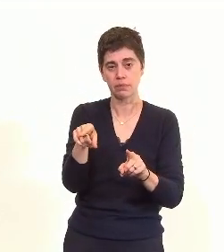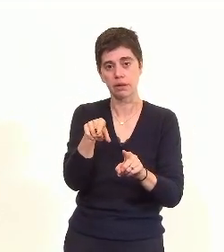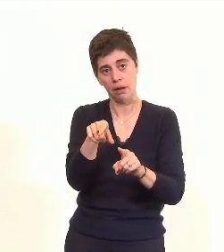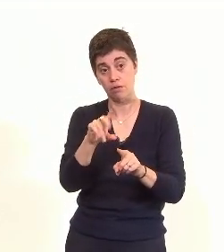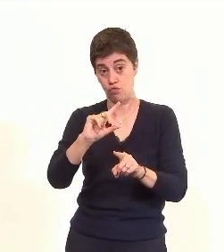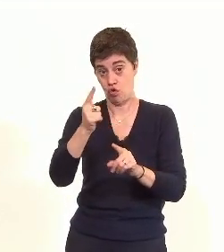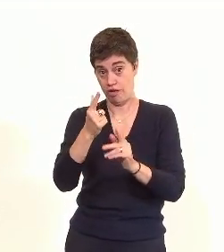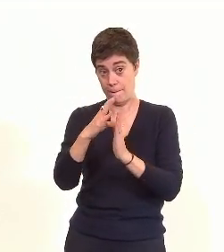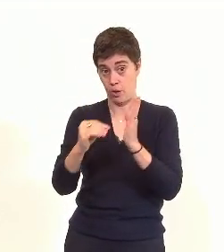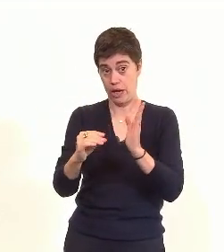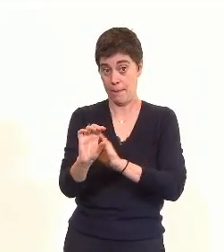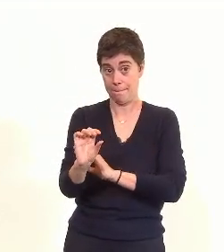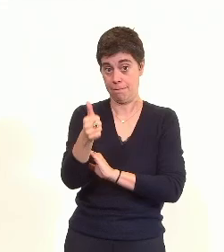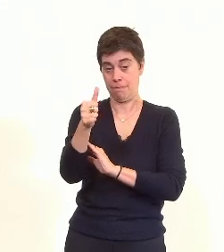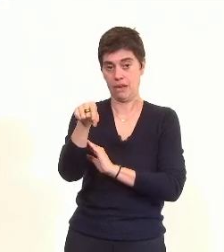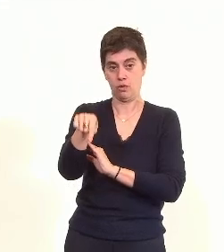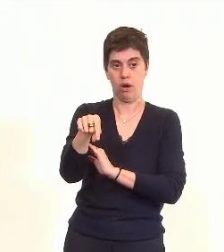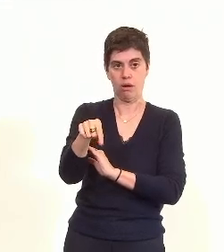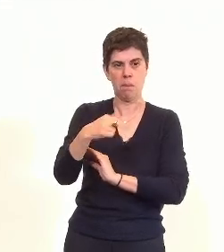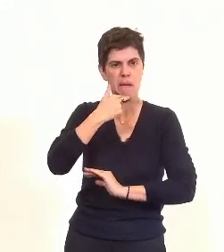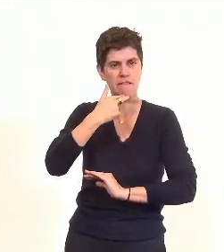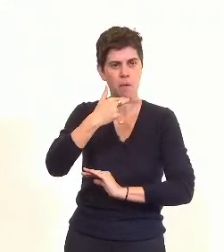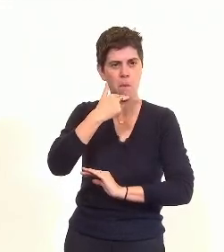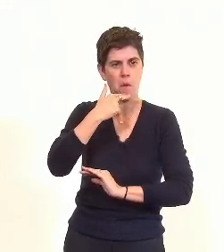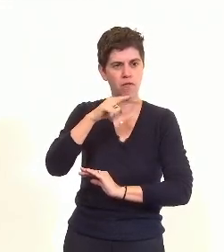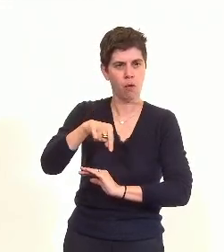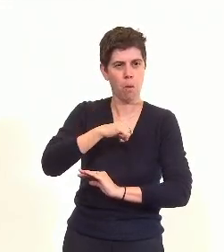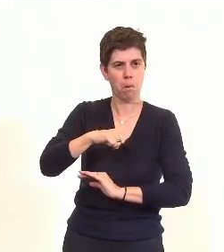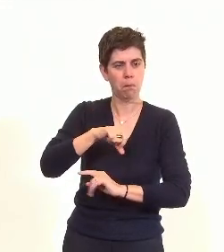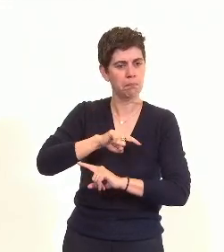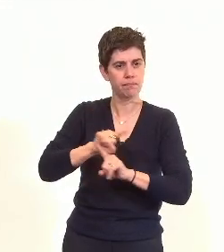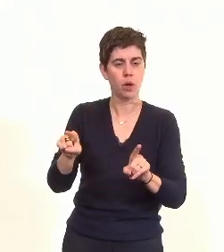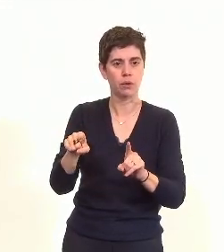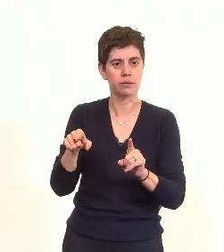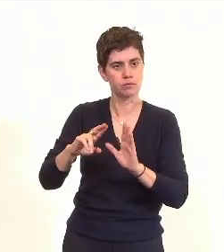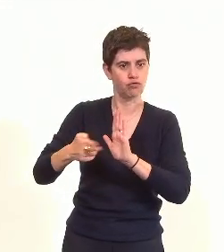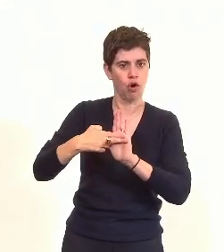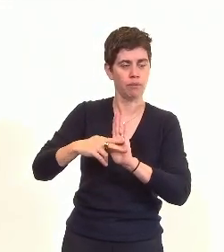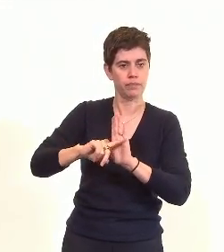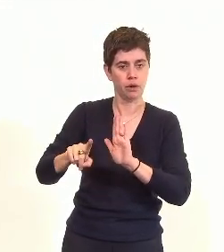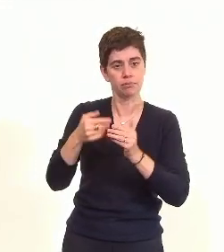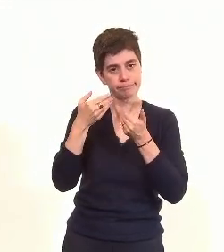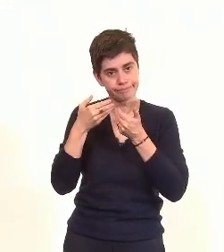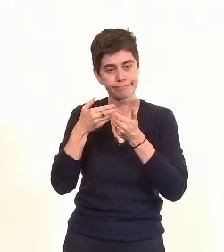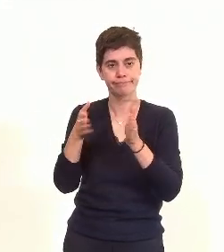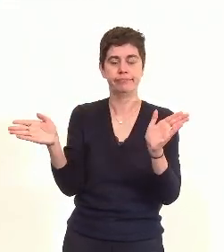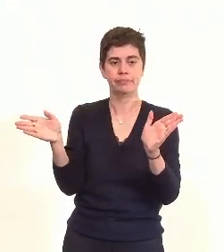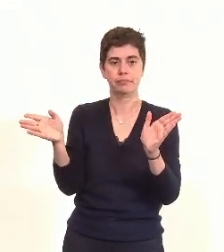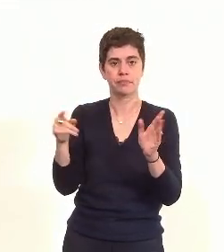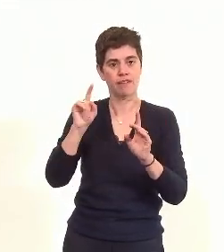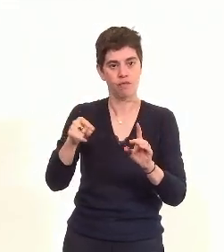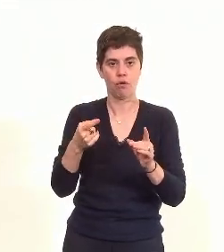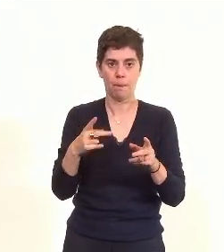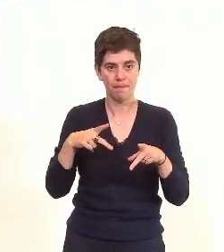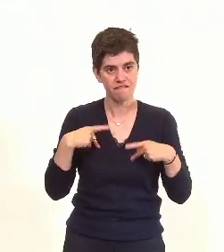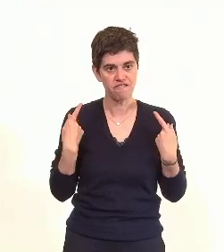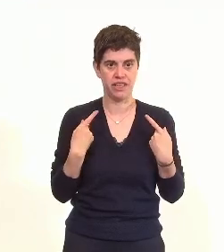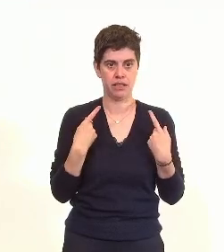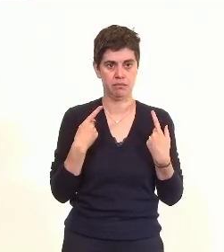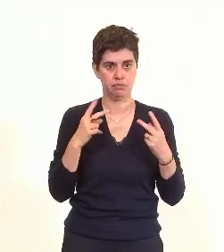elle n'est pas donnée aux performances et aux normes de performance, elle est davantage axée sur tout ce qui va être la dignité humaine et